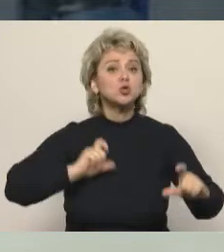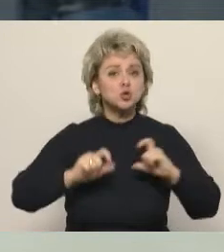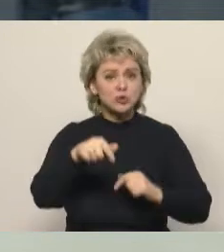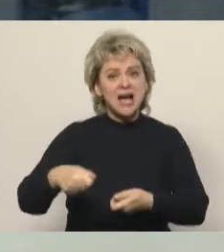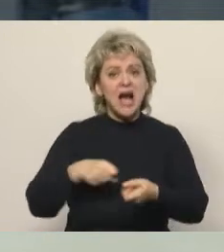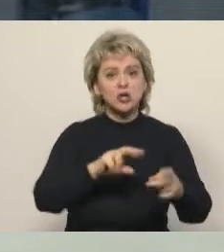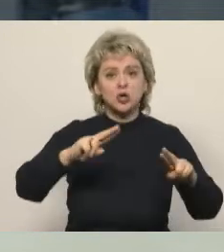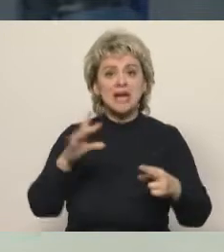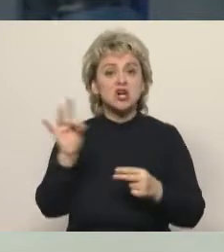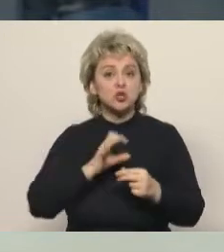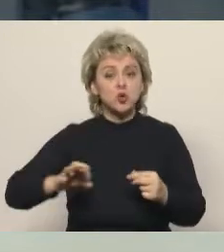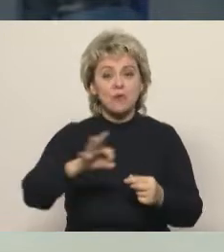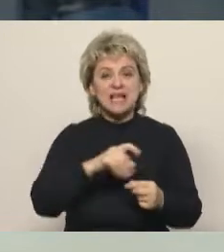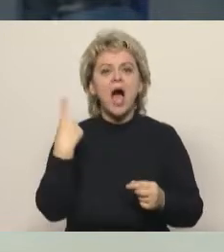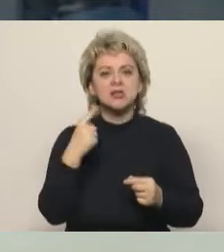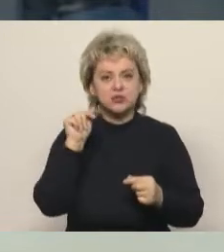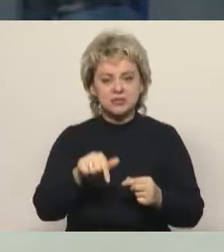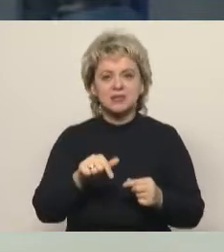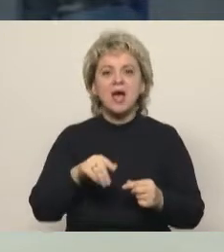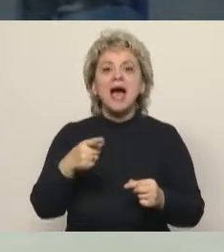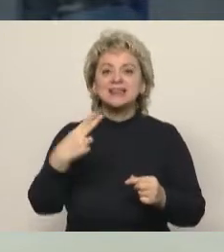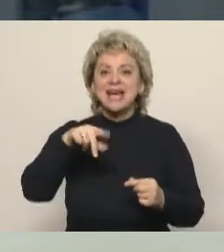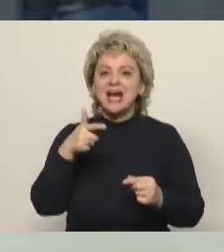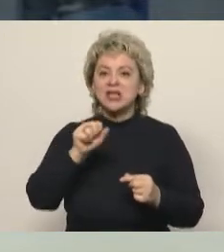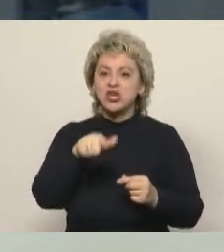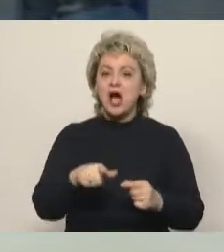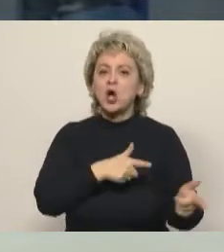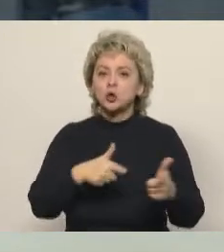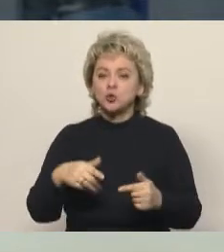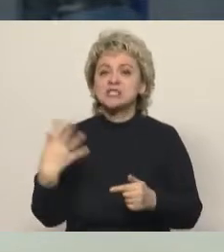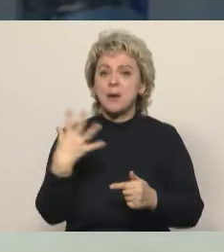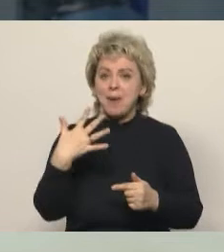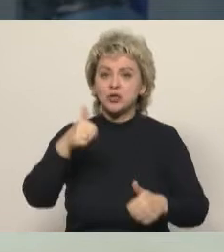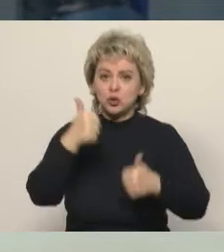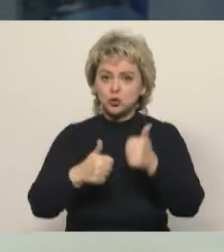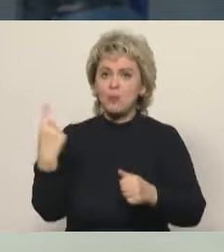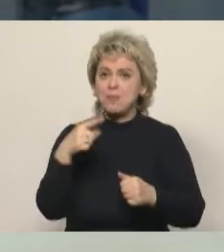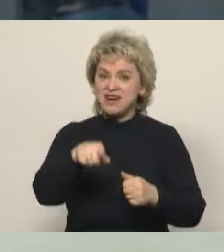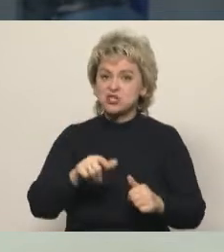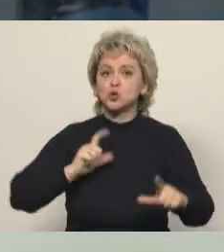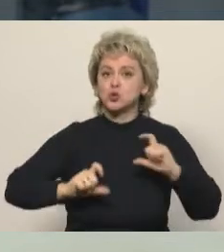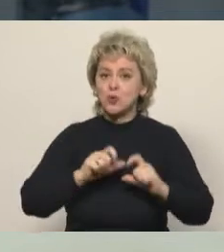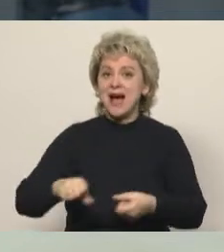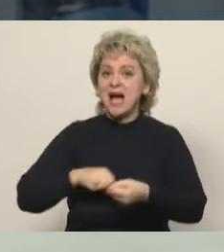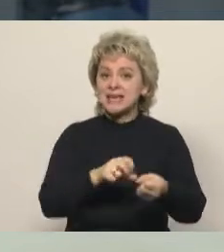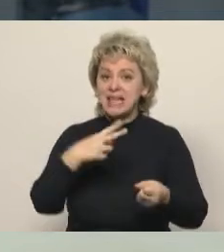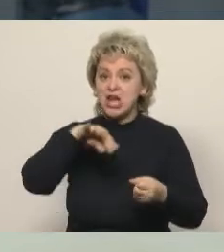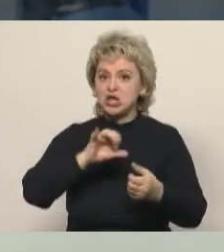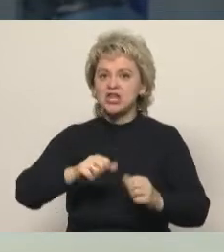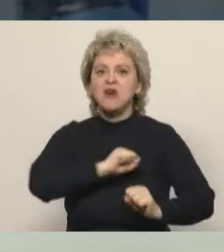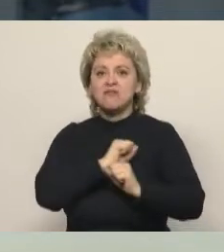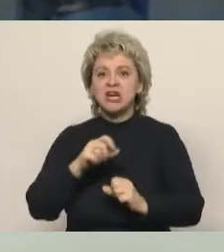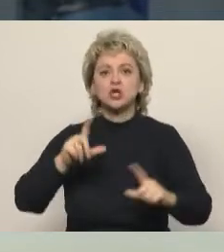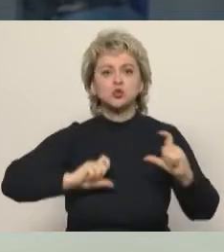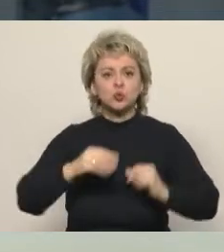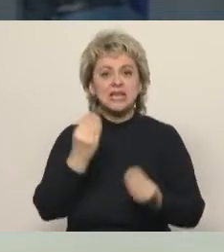Студенческий хоккейный клуб в Ростовской области «Один». ХК ДГТУ готовится к очередному 5-му туру первенства студенческой хоккейной лиги. На выходных